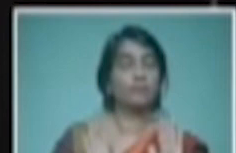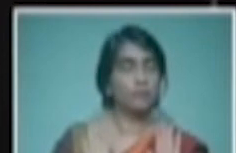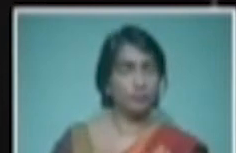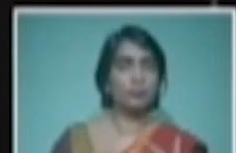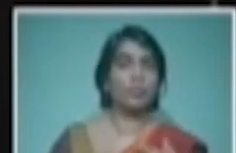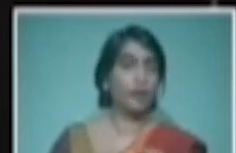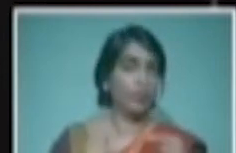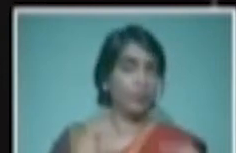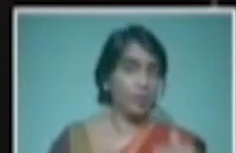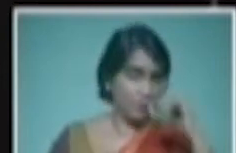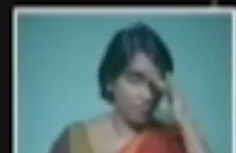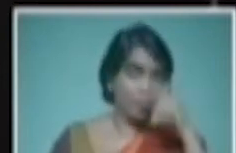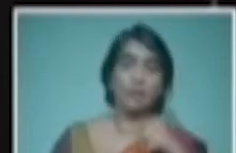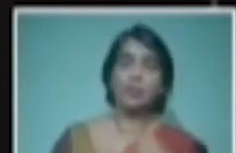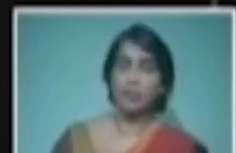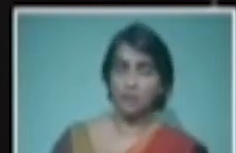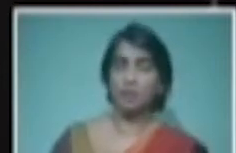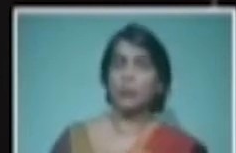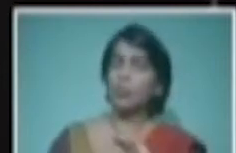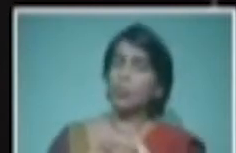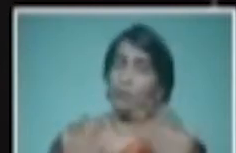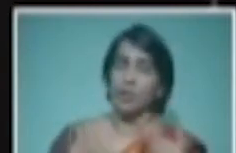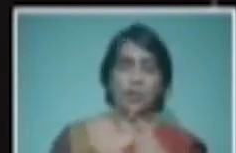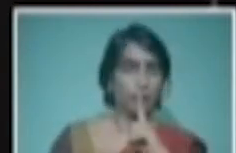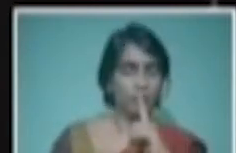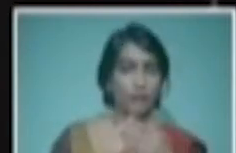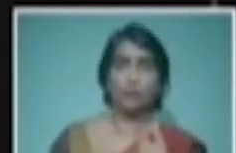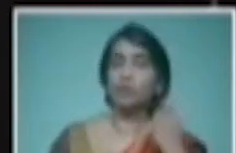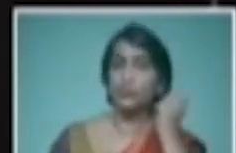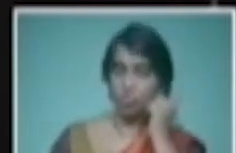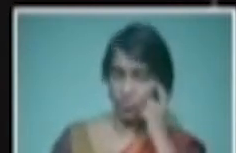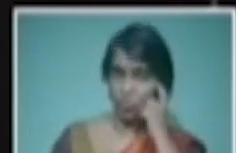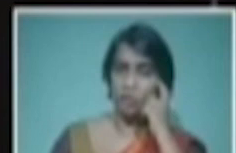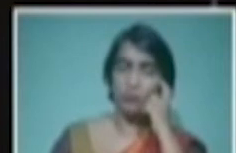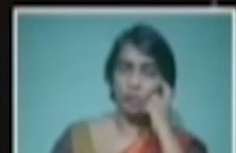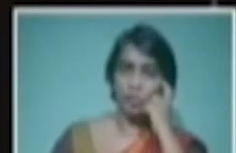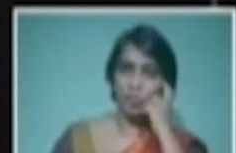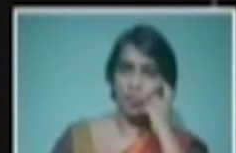විපක්ෂ නායකතුමනි මේ මෙහෙ මොනවා කිව්වත් අපි දන්නවා